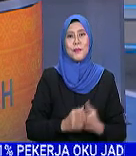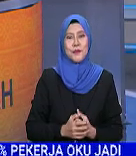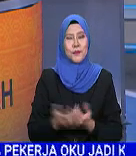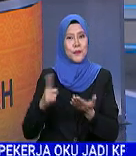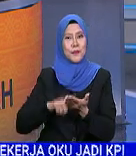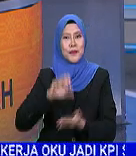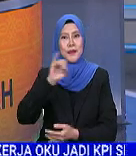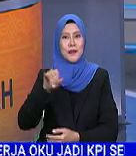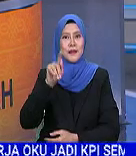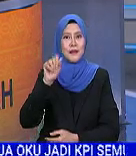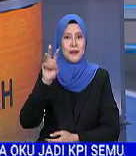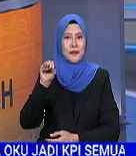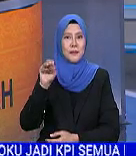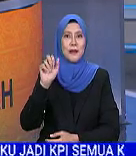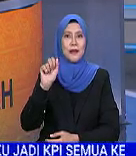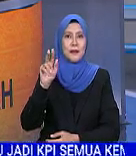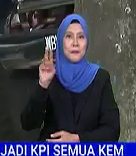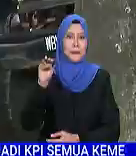JAKIM Amin Fauzi.